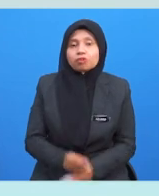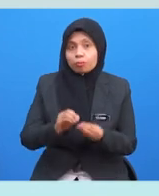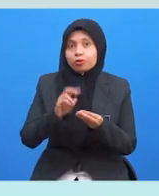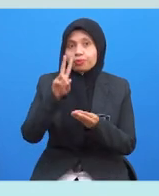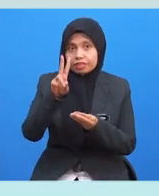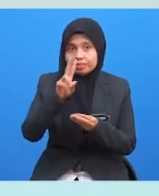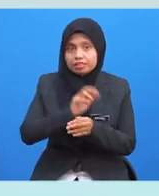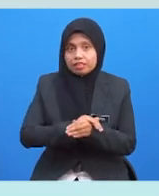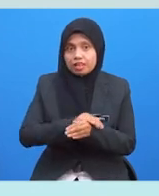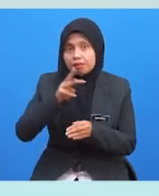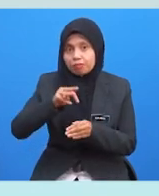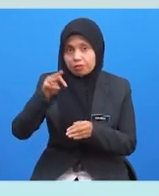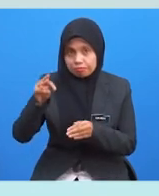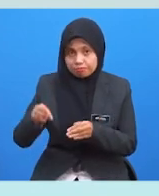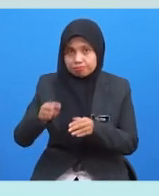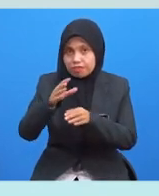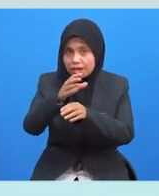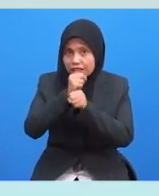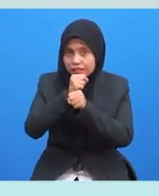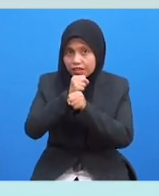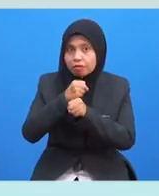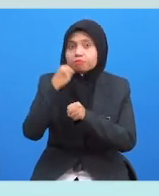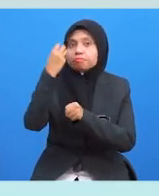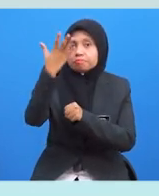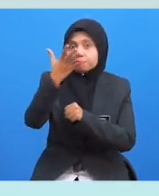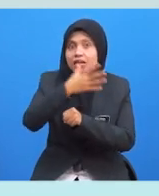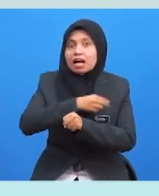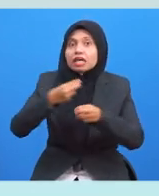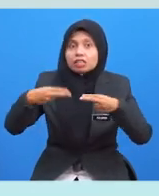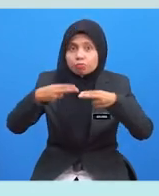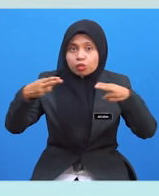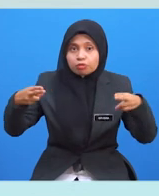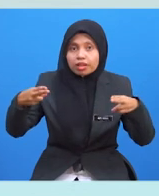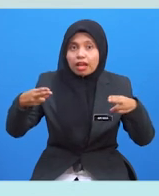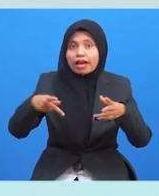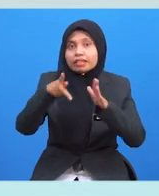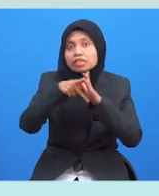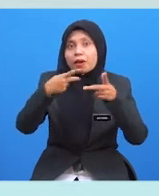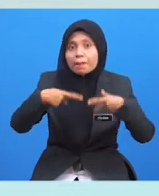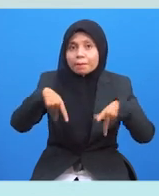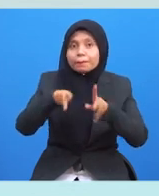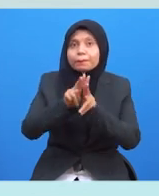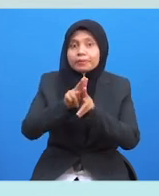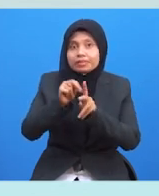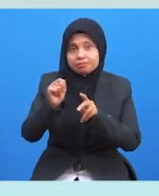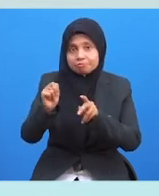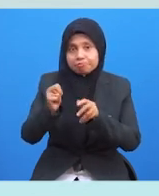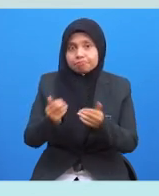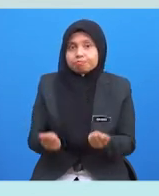Kedua, murid-murid dapat menyatakan dan menghuraikan